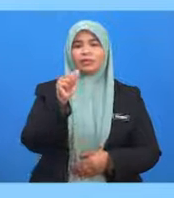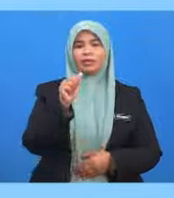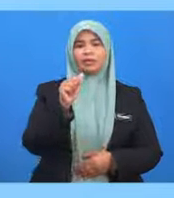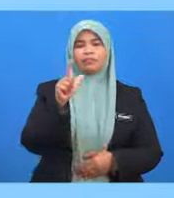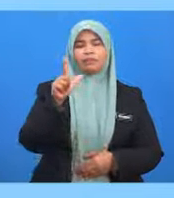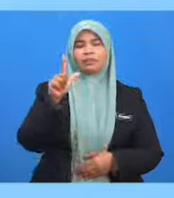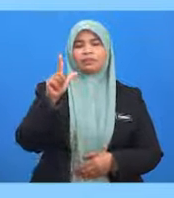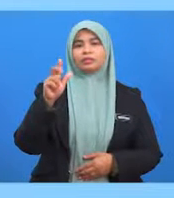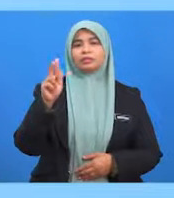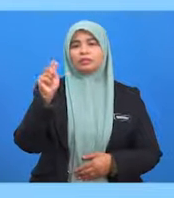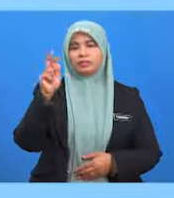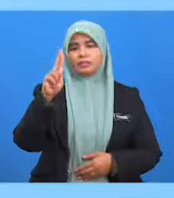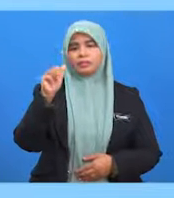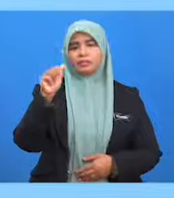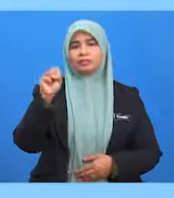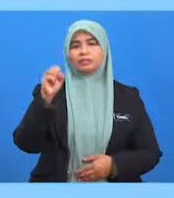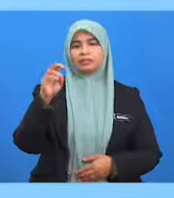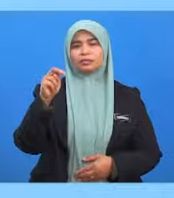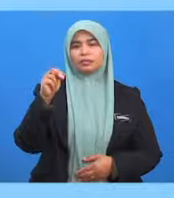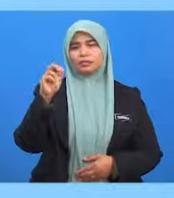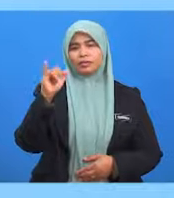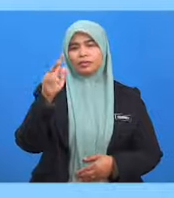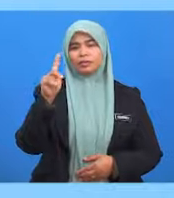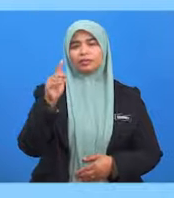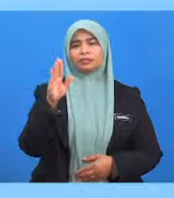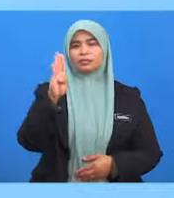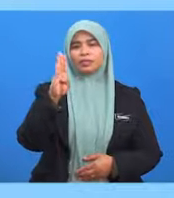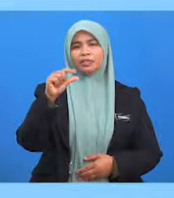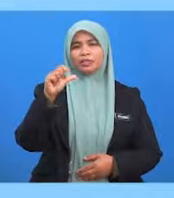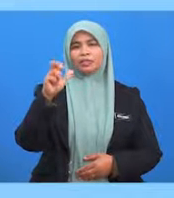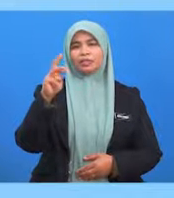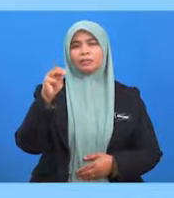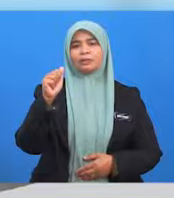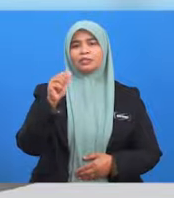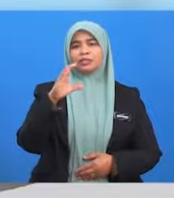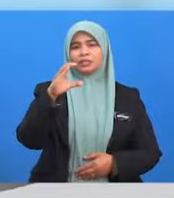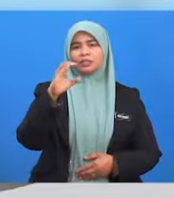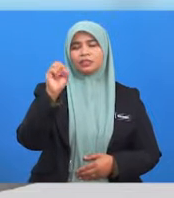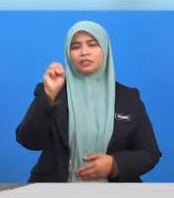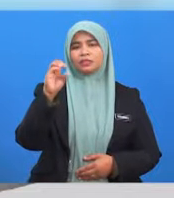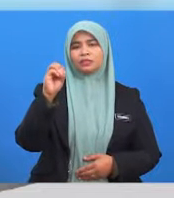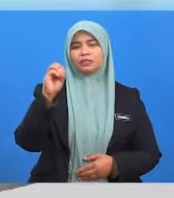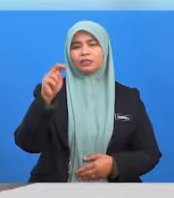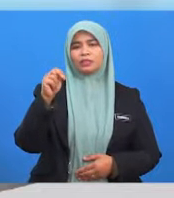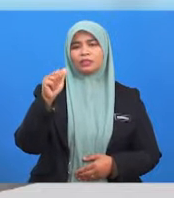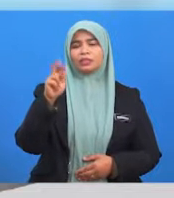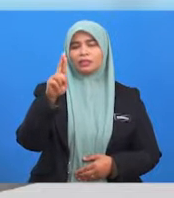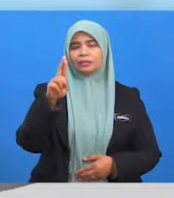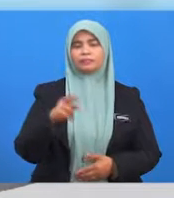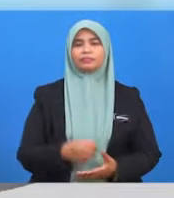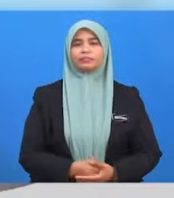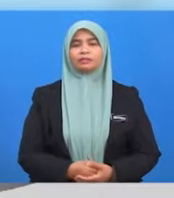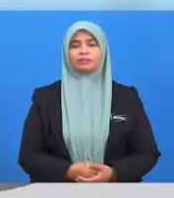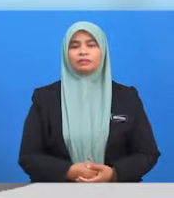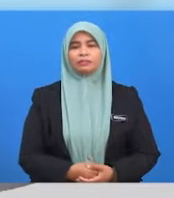Ultrasonik, B. Gema, C. Sonar. Yang manakah satu jawapan